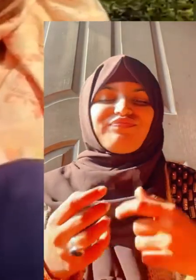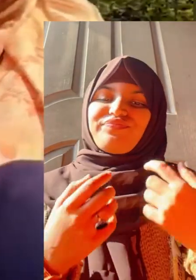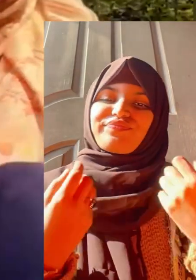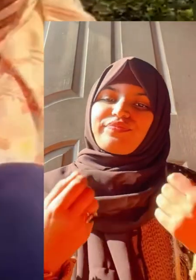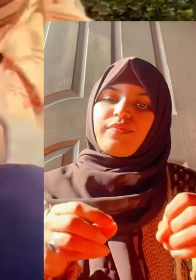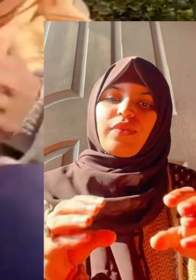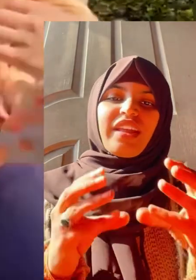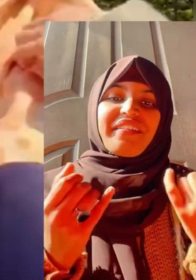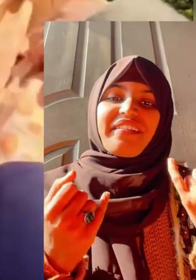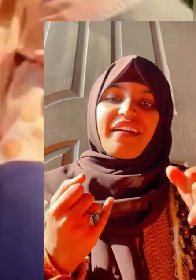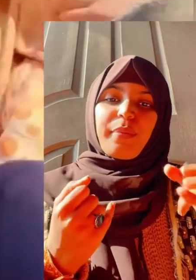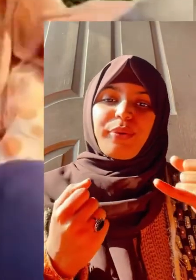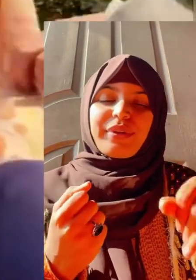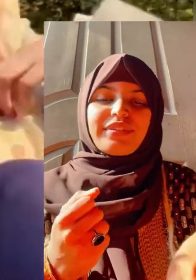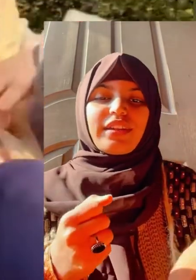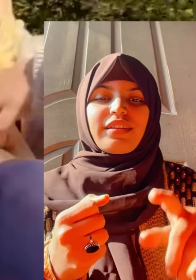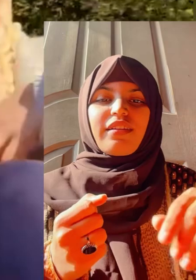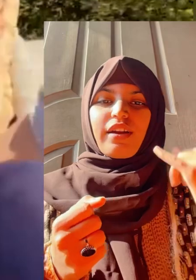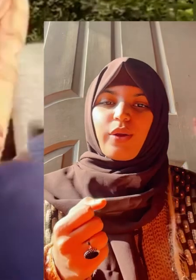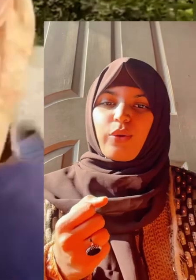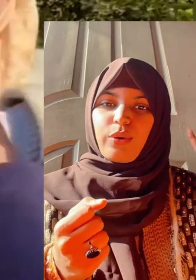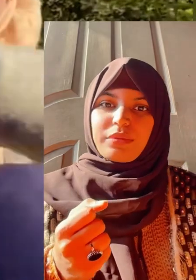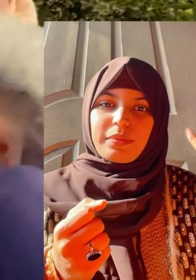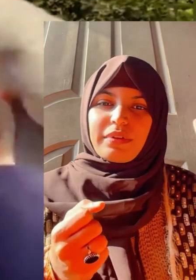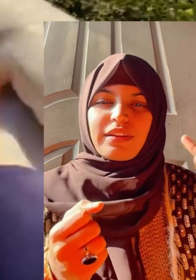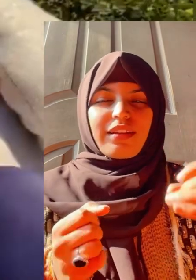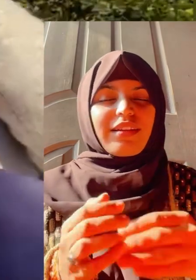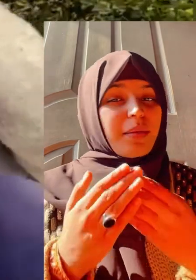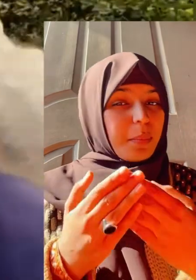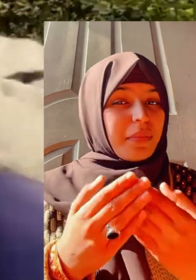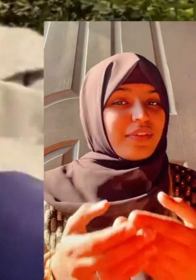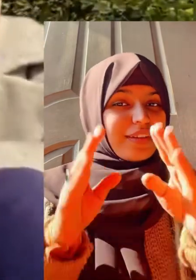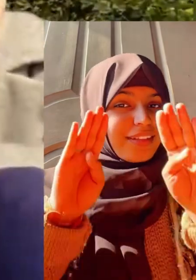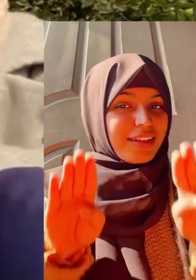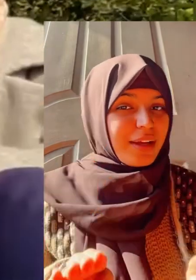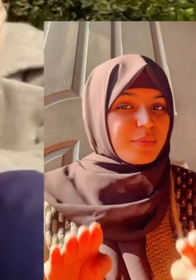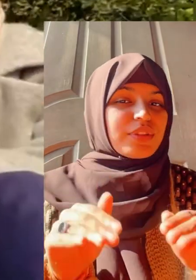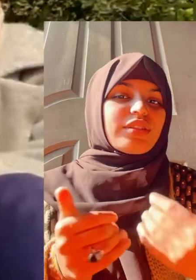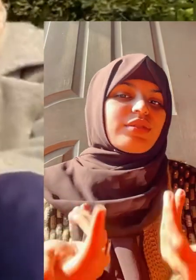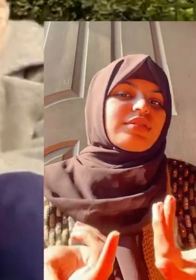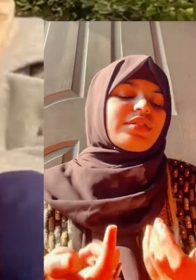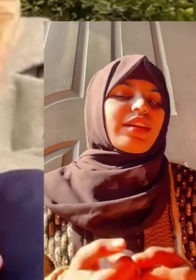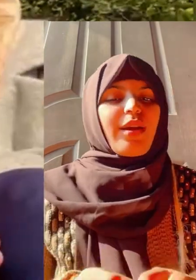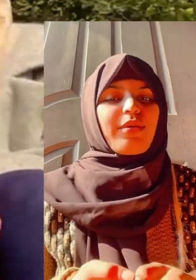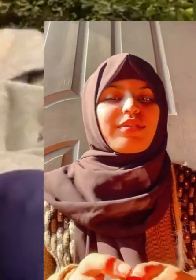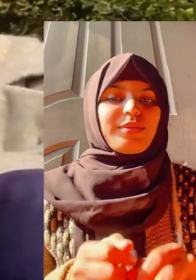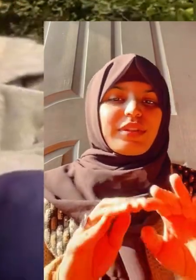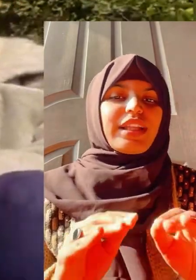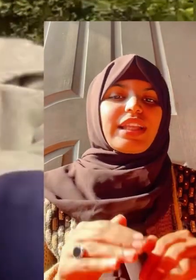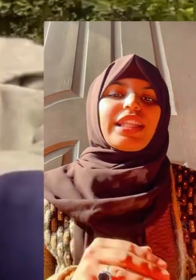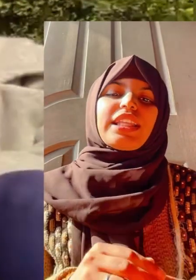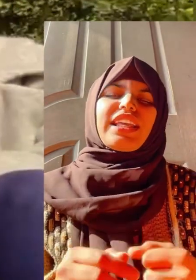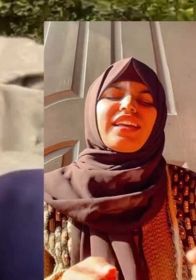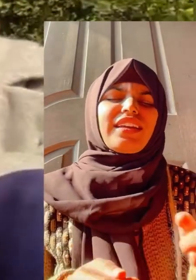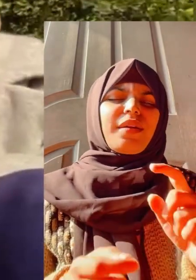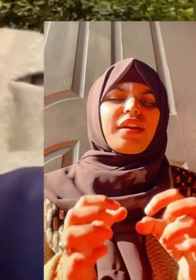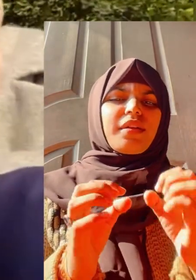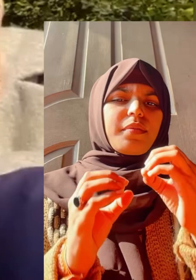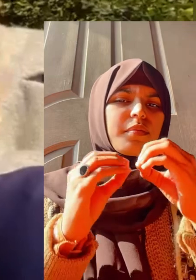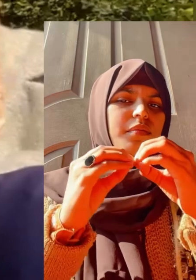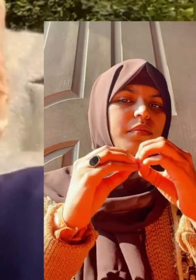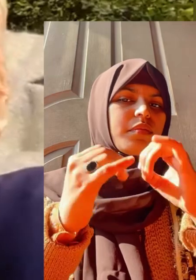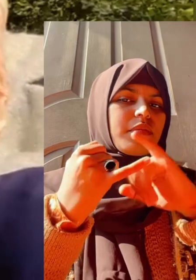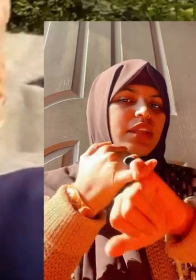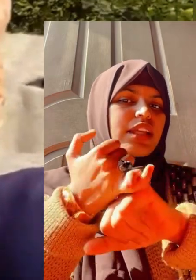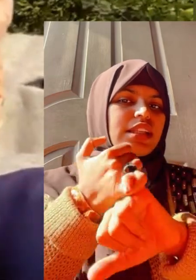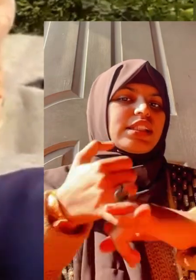मैंने कहा कि बस ठीक है डिग्री फाइन मिल जाएगी। वही गल हुई आज जो देने मिली इन्हों भी ये मिली मैंने। अब सारा डिपार्टमेंट पूछता